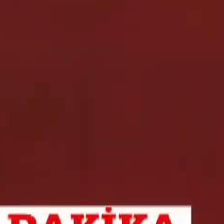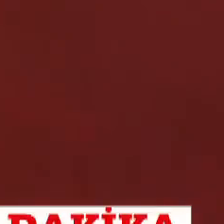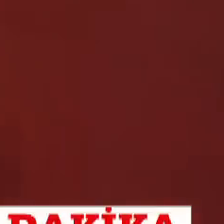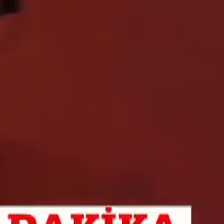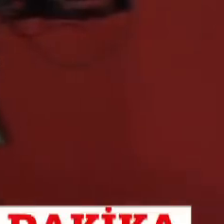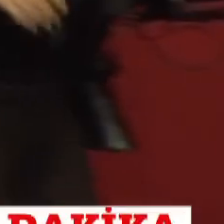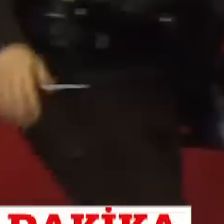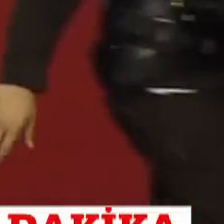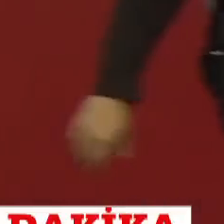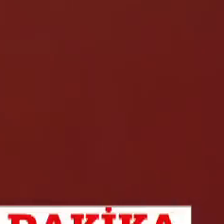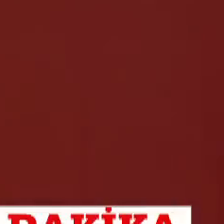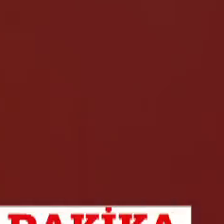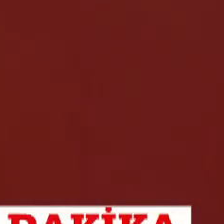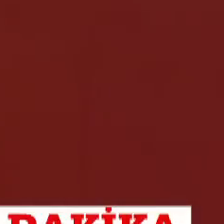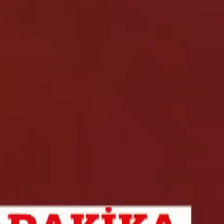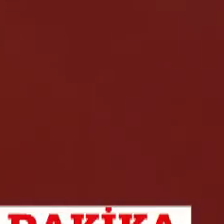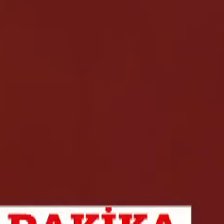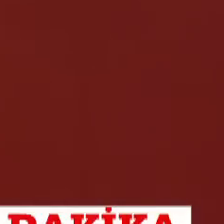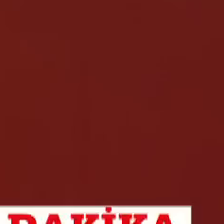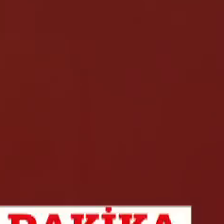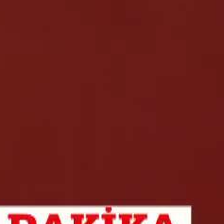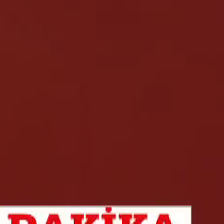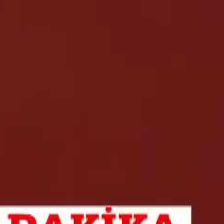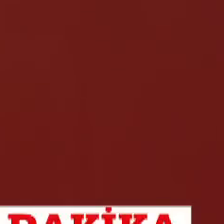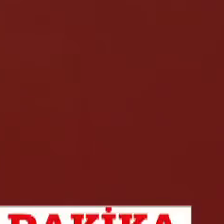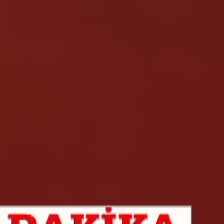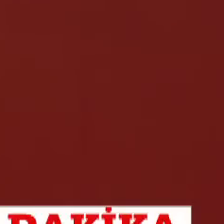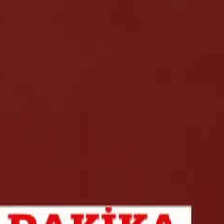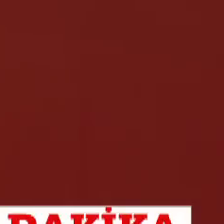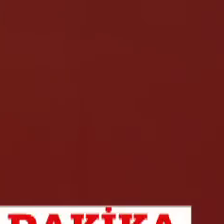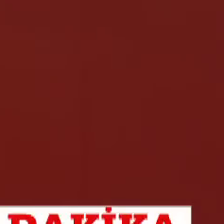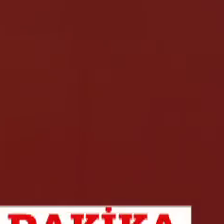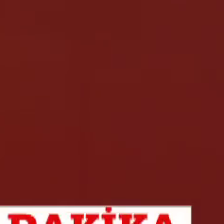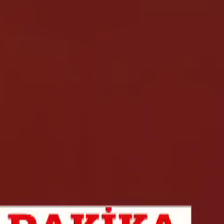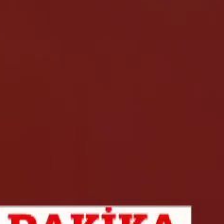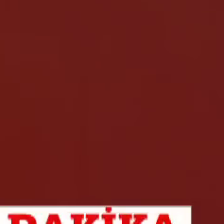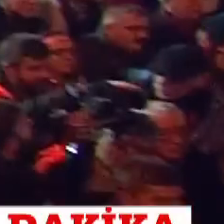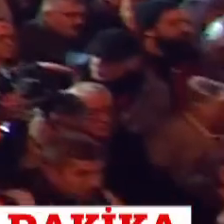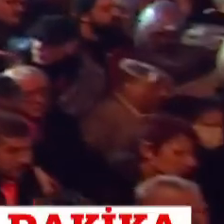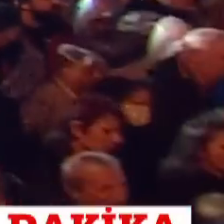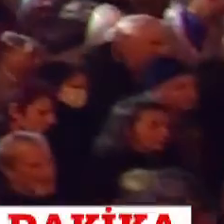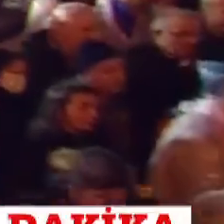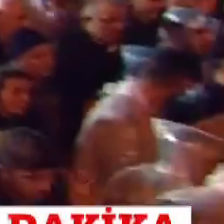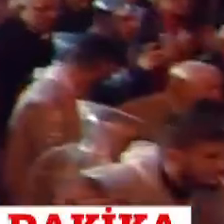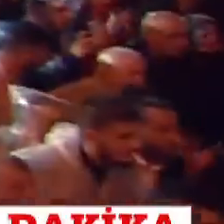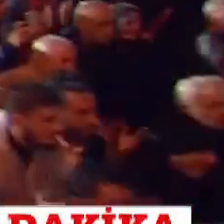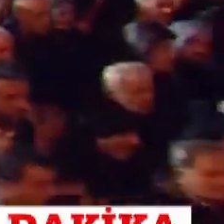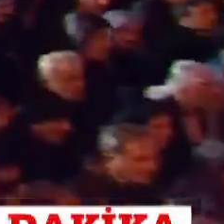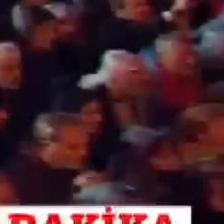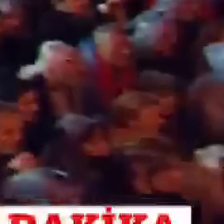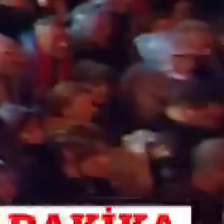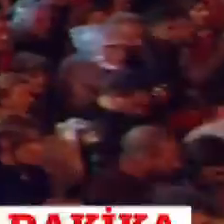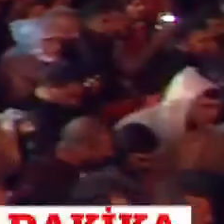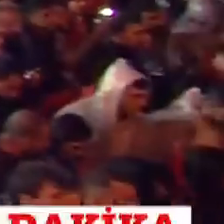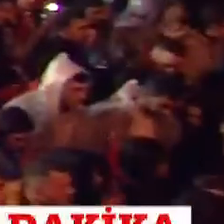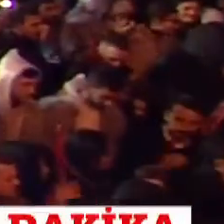tarihi yürüyüşünde bir önemli kilometre taşının bulunduğu noktadayız.